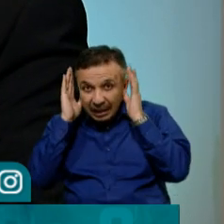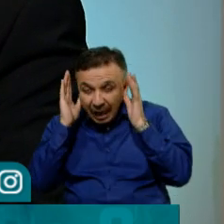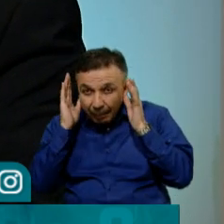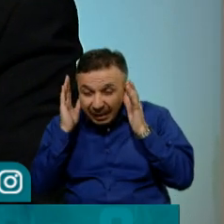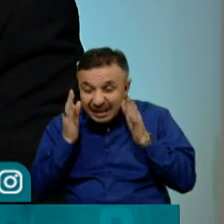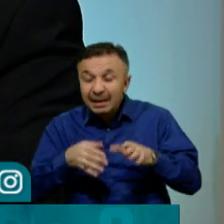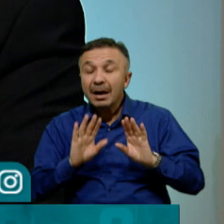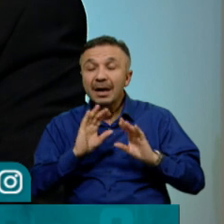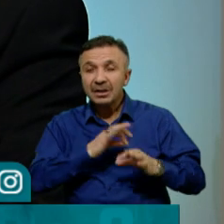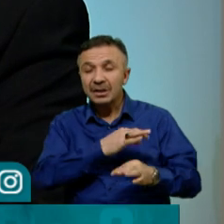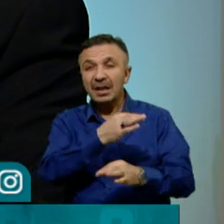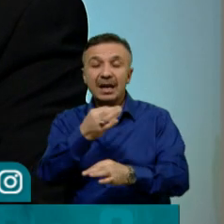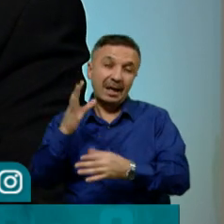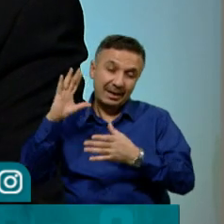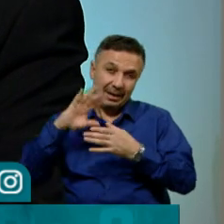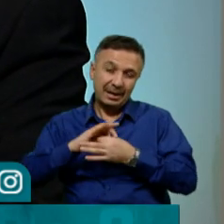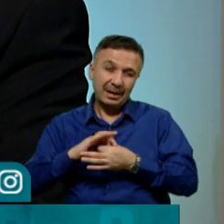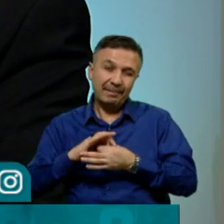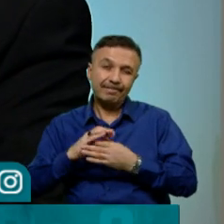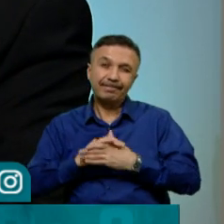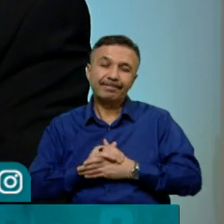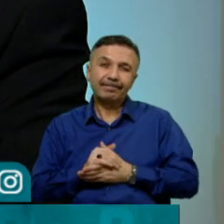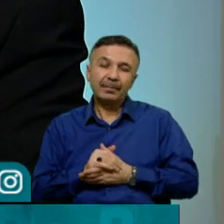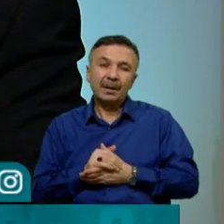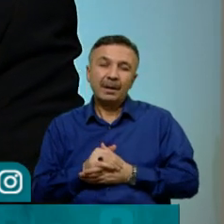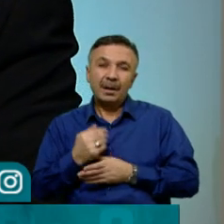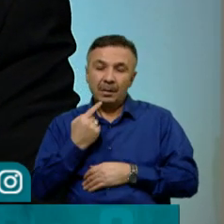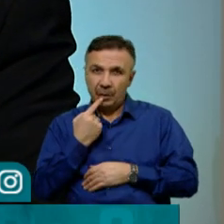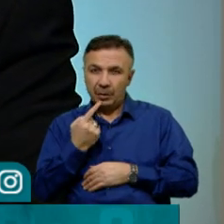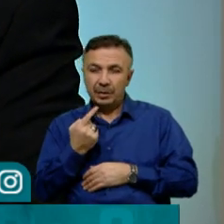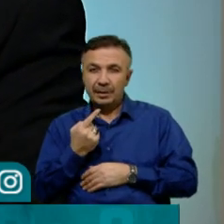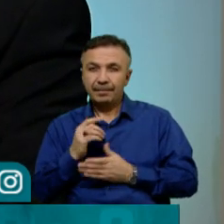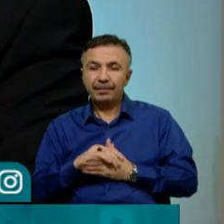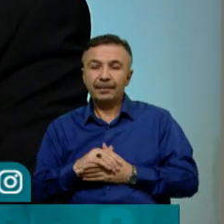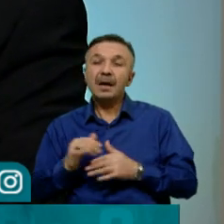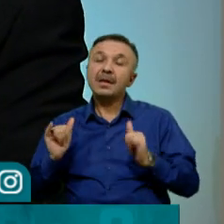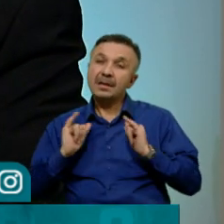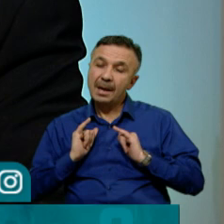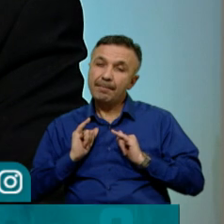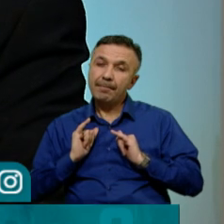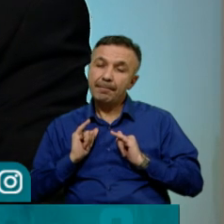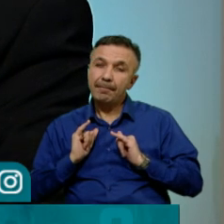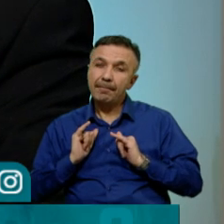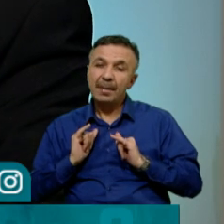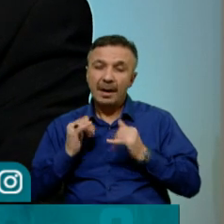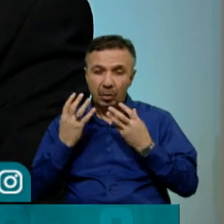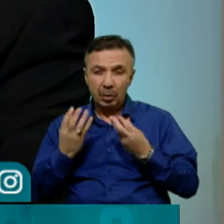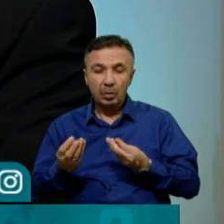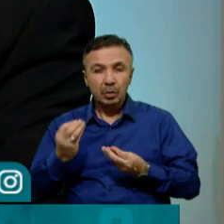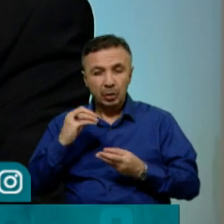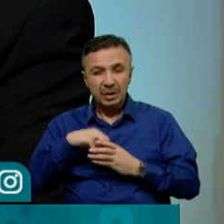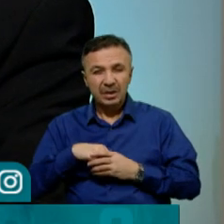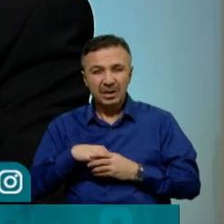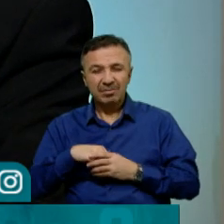namazı kılmayanlarla alakalı buyurdunuz Ya efendim tembelliğinden dolayı uyuşukluğun dan